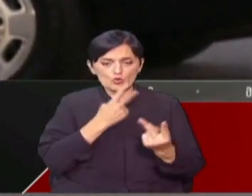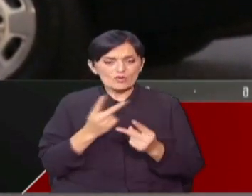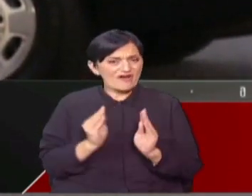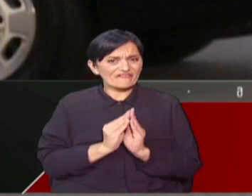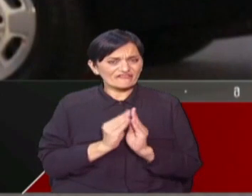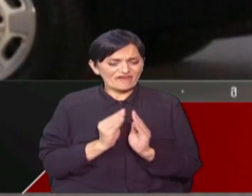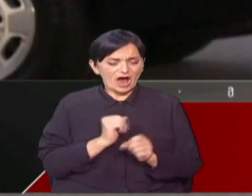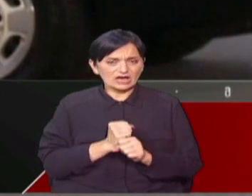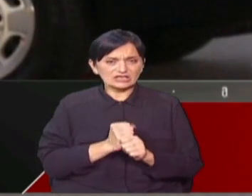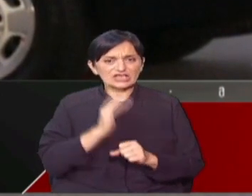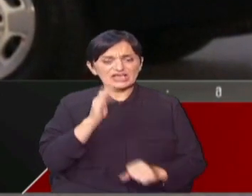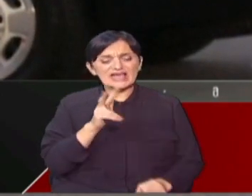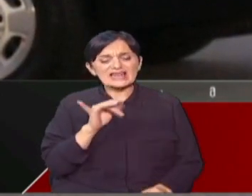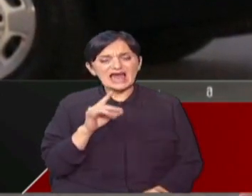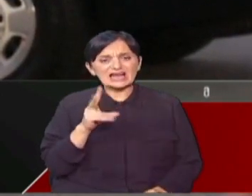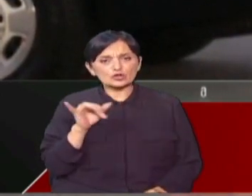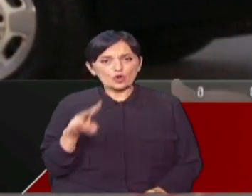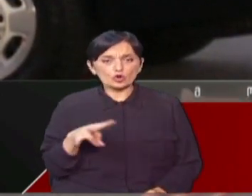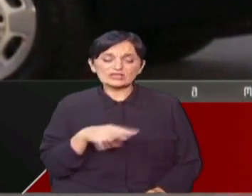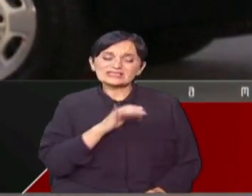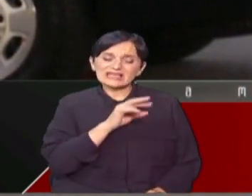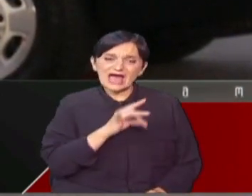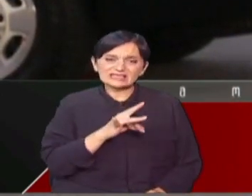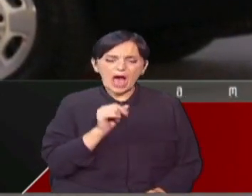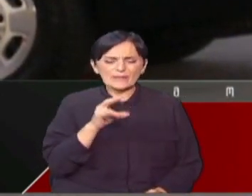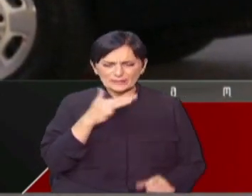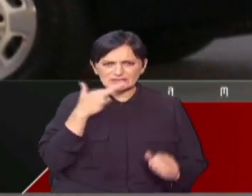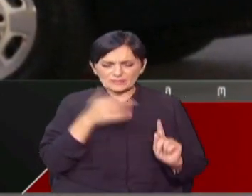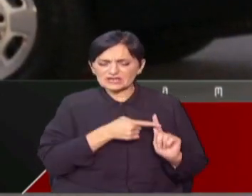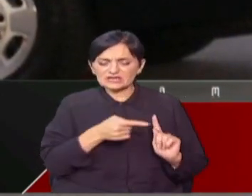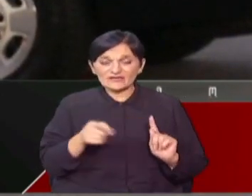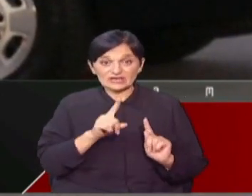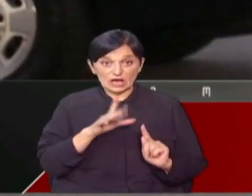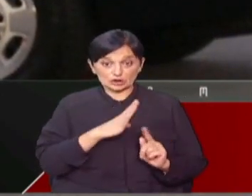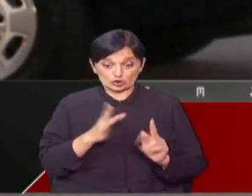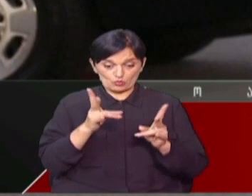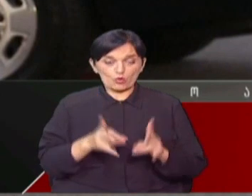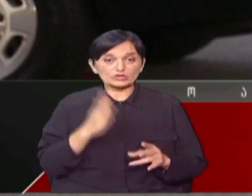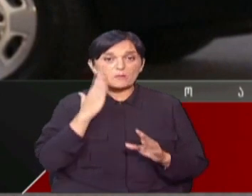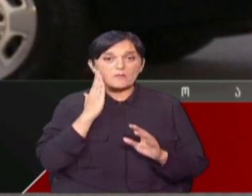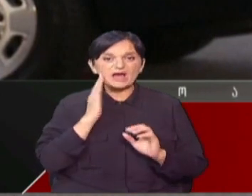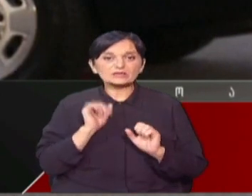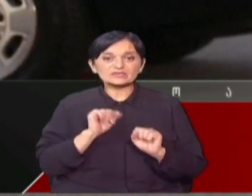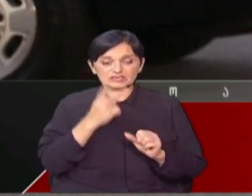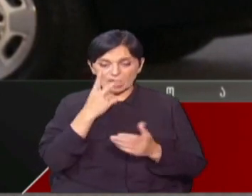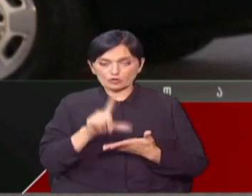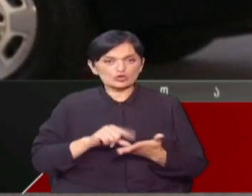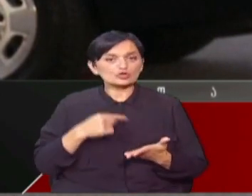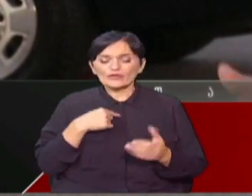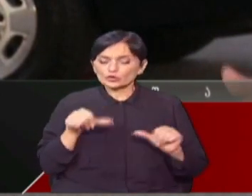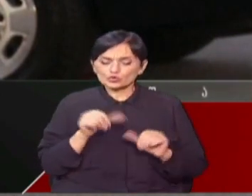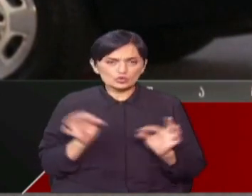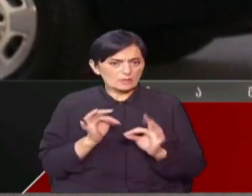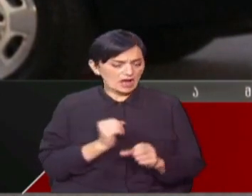იგივე აკეთებენ. იქნება ეს ჰილარი კლინტონი, სტეისი, აბრამსი თუ მრავალი სხვა. ის, რაც აქ მოხდა, არის მართლმსაჯულების პაროდია. ჩვენ არაფერი ცუდი